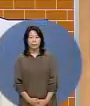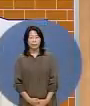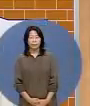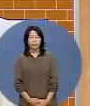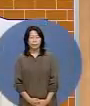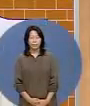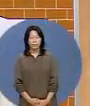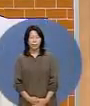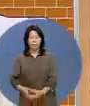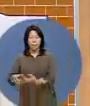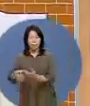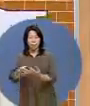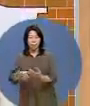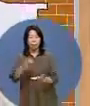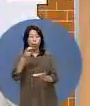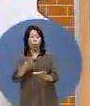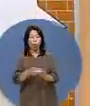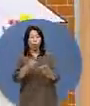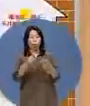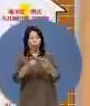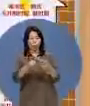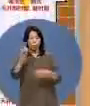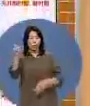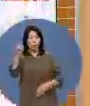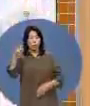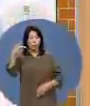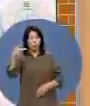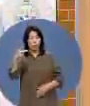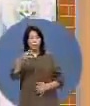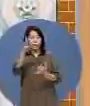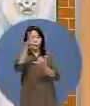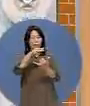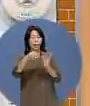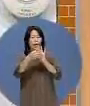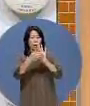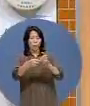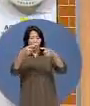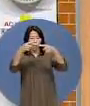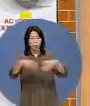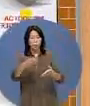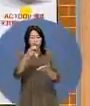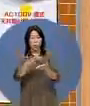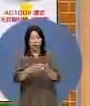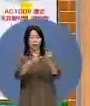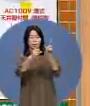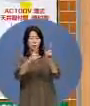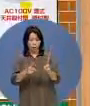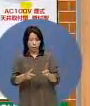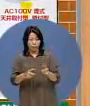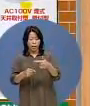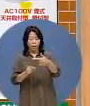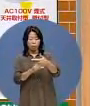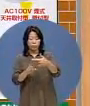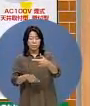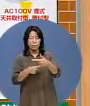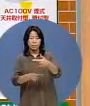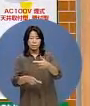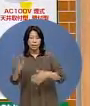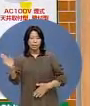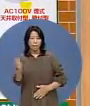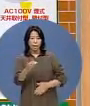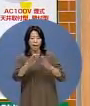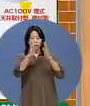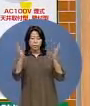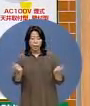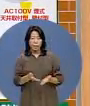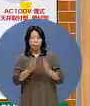生駒市では消防法と生駒市火災予防条例により6月1日からすべての住宅に住